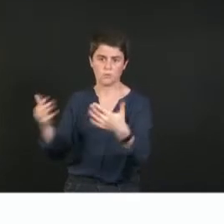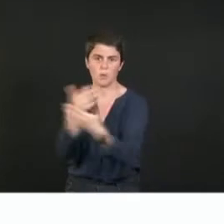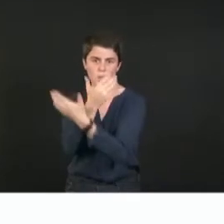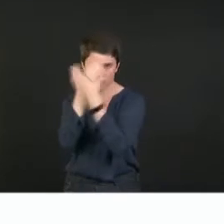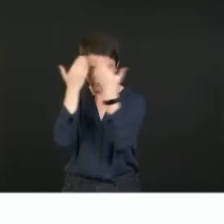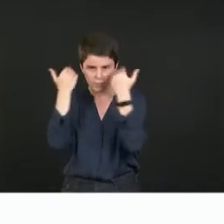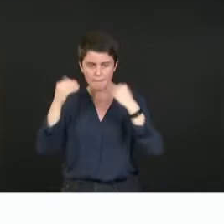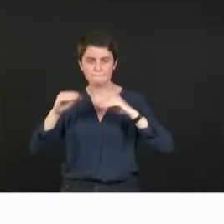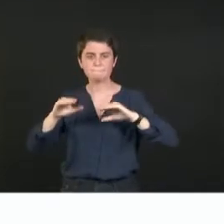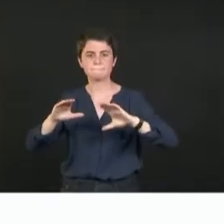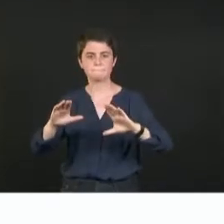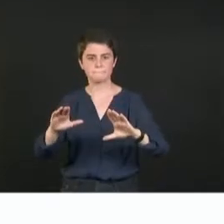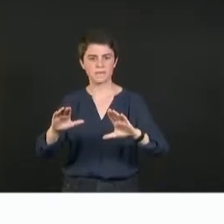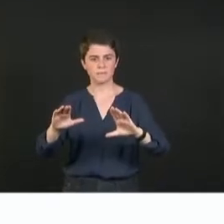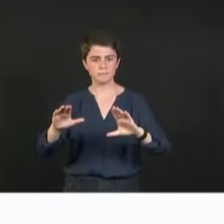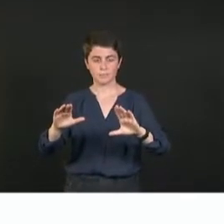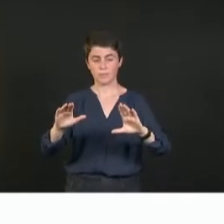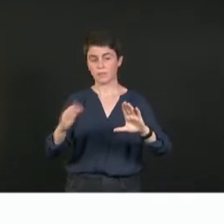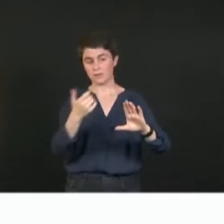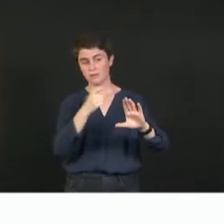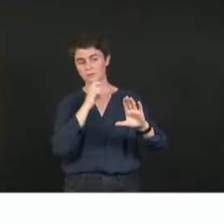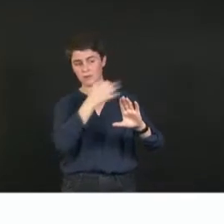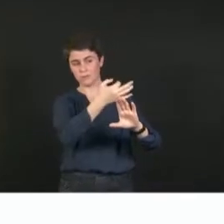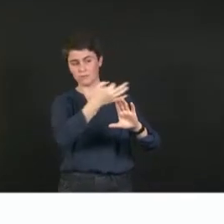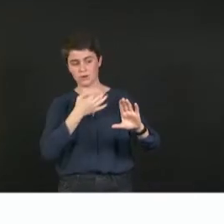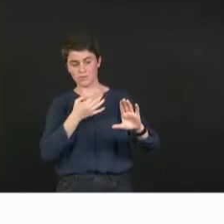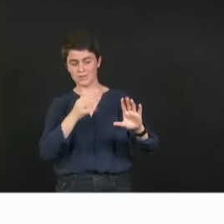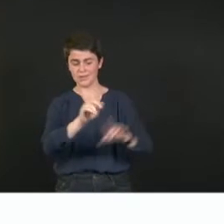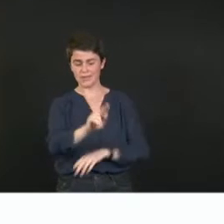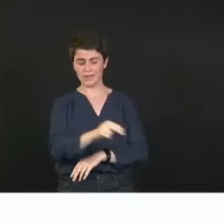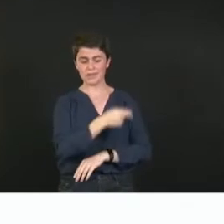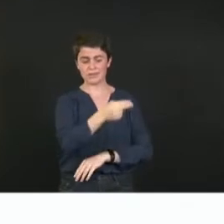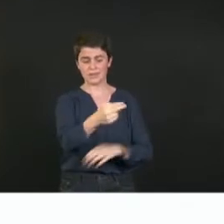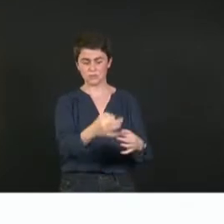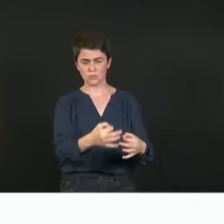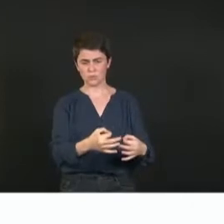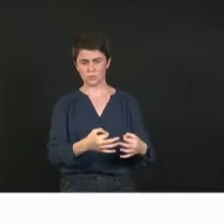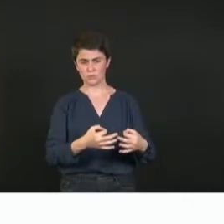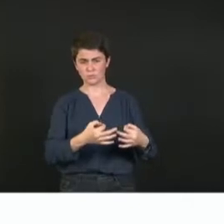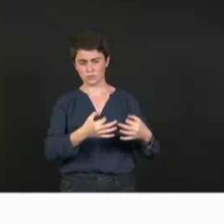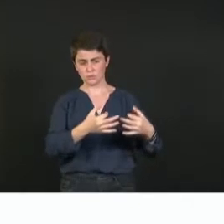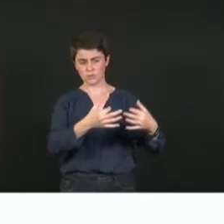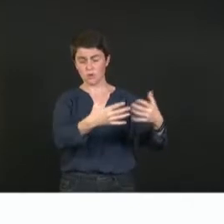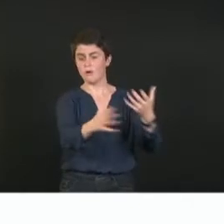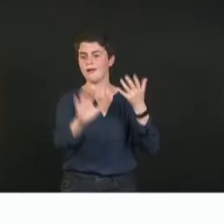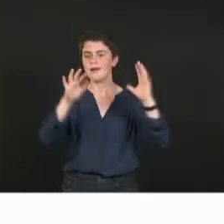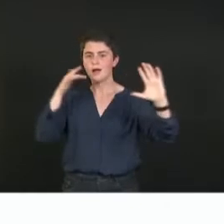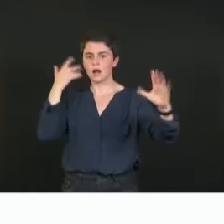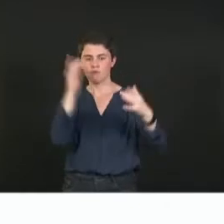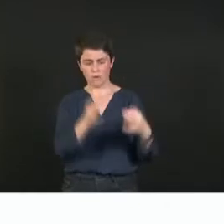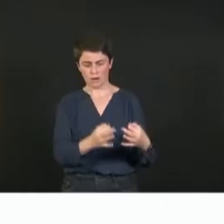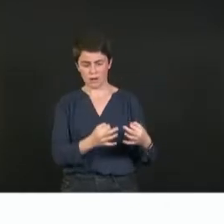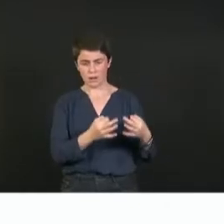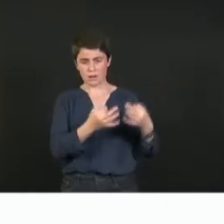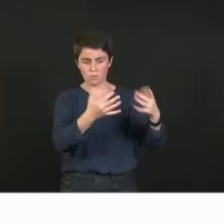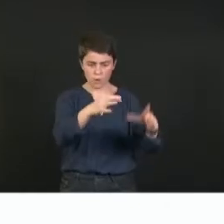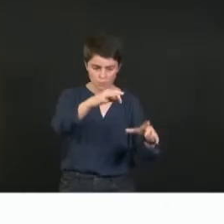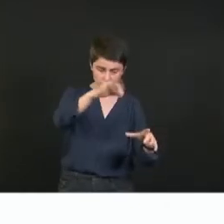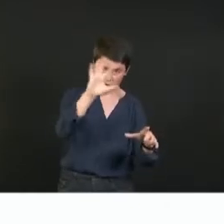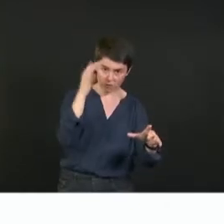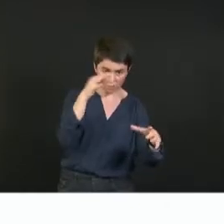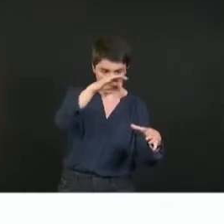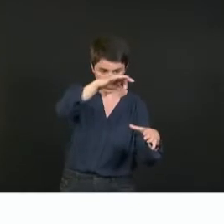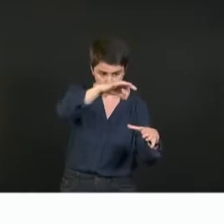l'avez dit tout à l'heure, le temps de la nature c'est un temps très long, le temps de la forêt c'est un temps très long aussi. Quand on plante aujourd'hui un arbre, eh ben, on